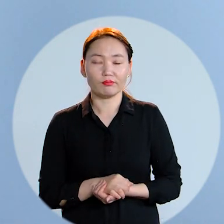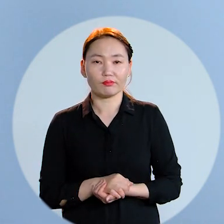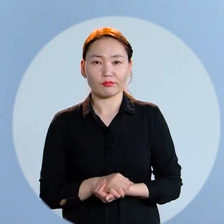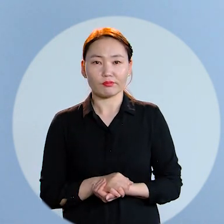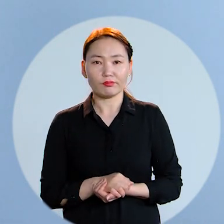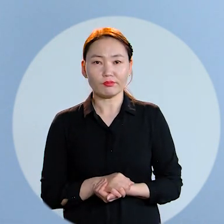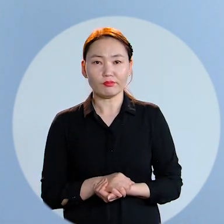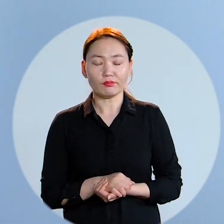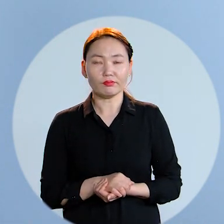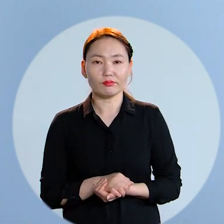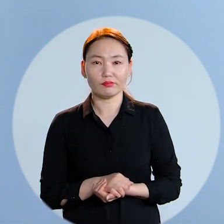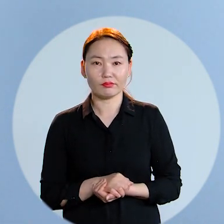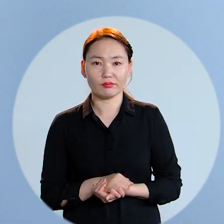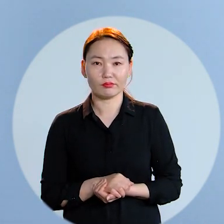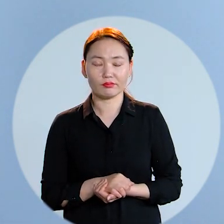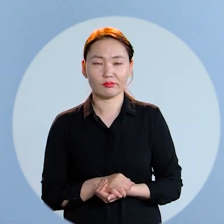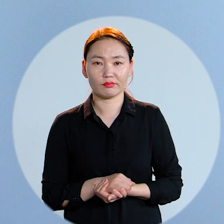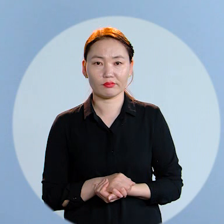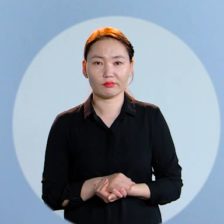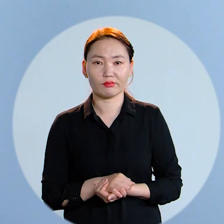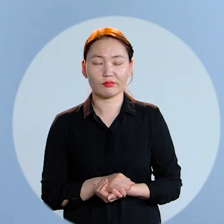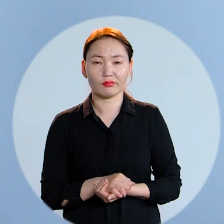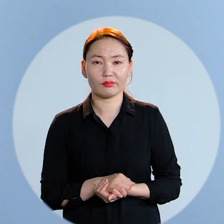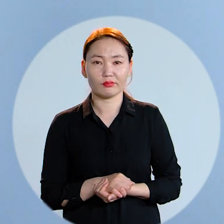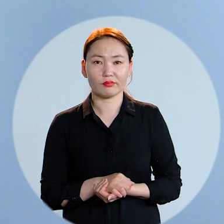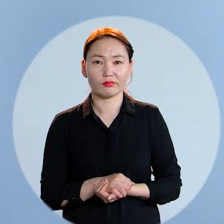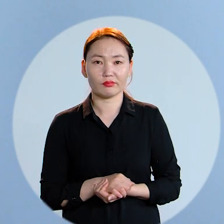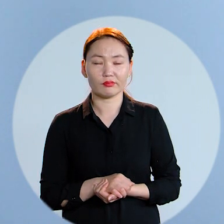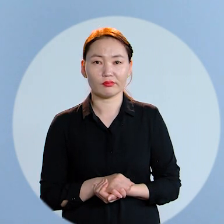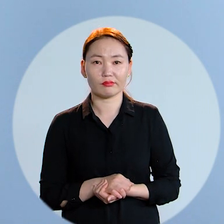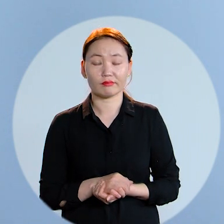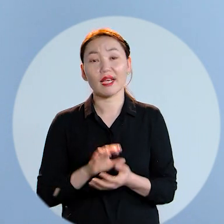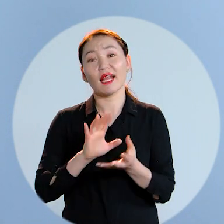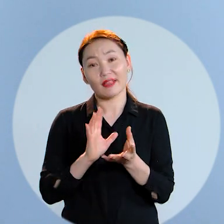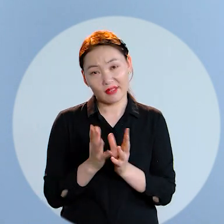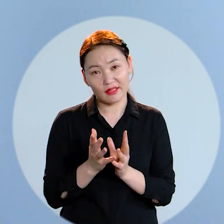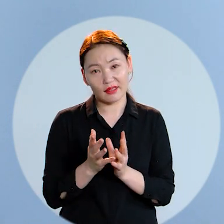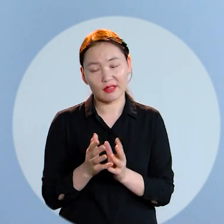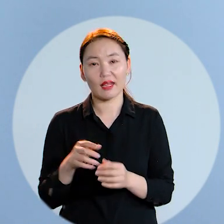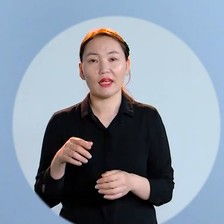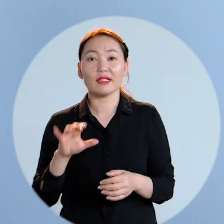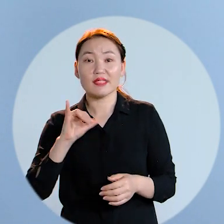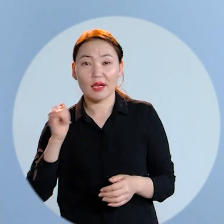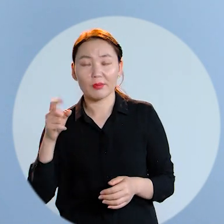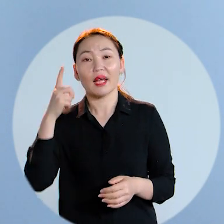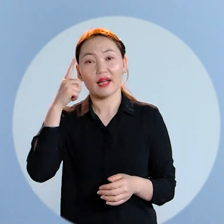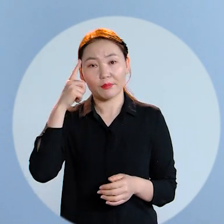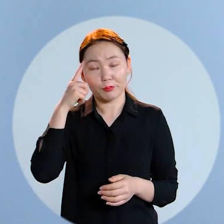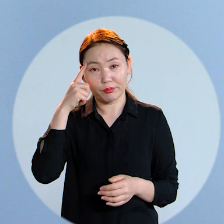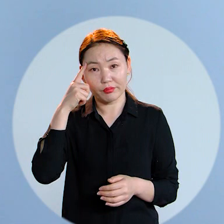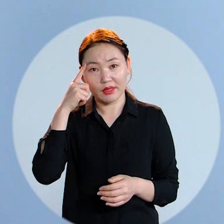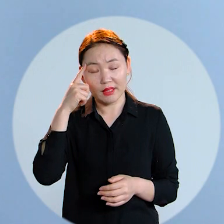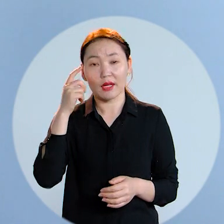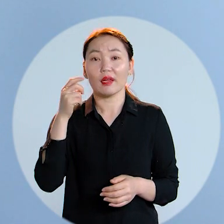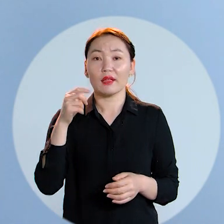үеийн мэдээлэлээ солилцдог, тийм ээ, ийм найзууд олон байдаг. Гэтэл бид нар нэрийг мэдхгүй зүсийг таньдаг. Зүсийг мэдэх